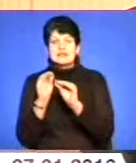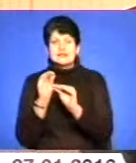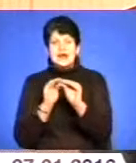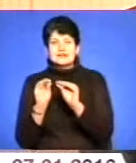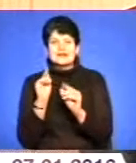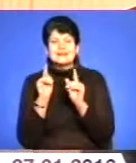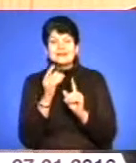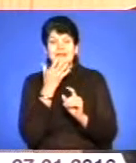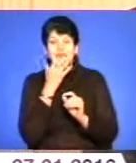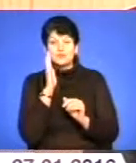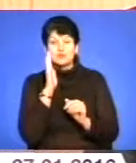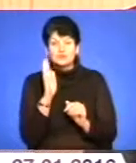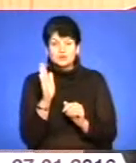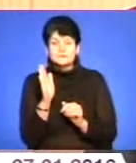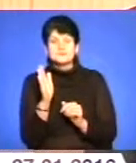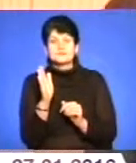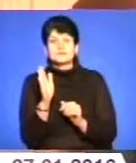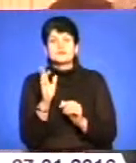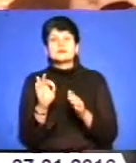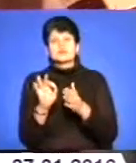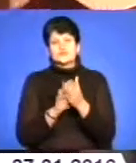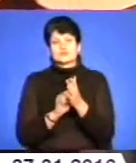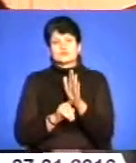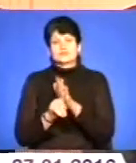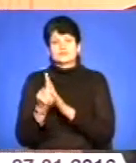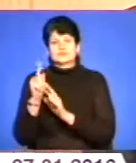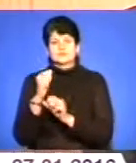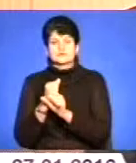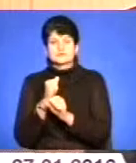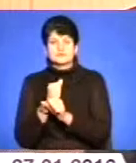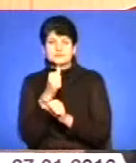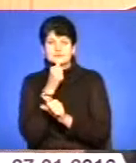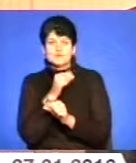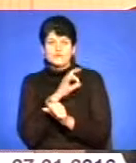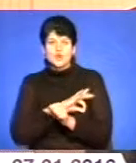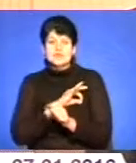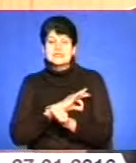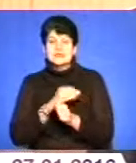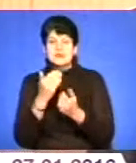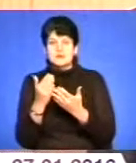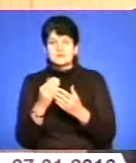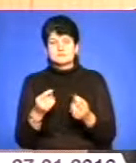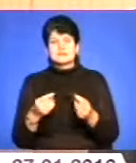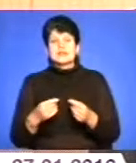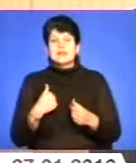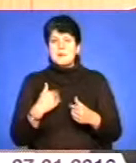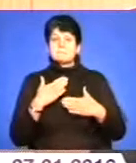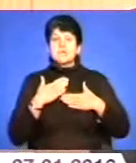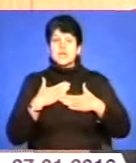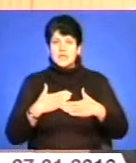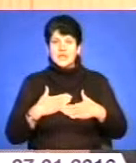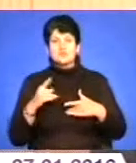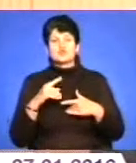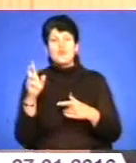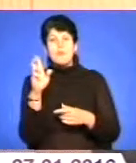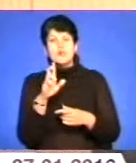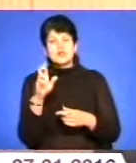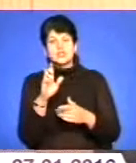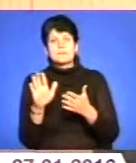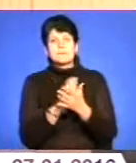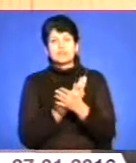потепліє, на вулиці тепло стане. Ми його запустимо в експлуатацію. Це такий потужний, гарний. Нам приємно, що ми в Бережанах